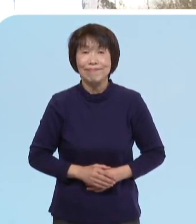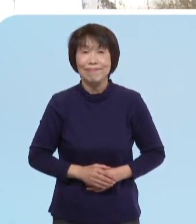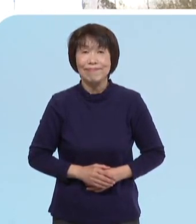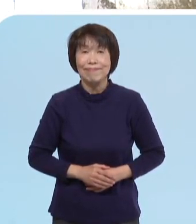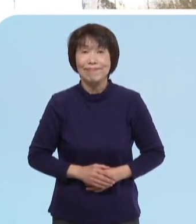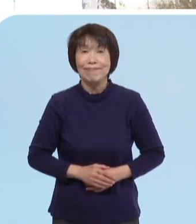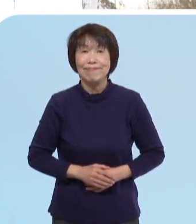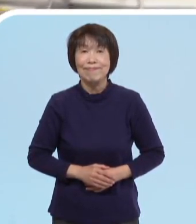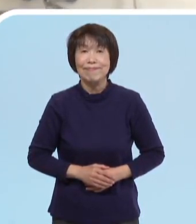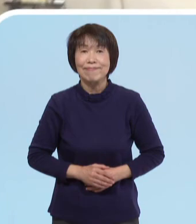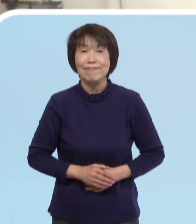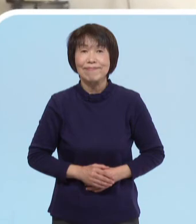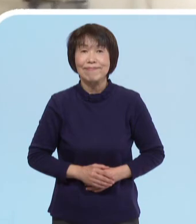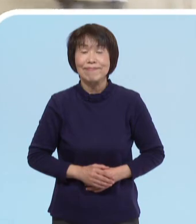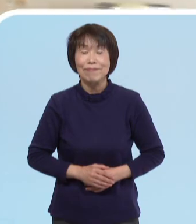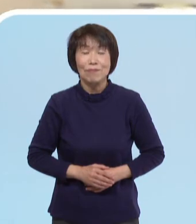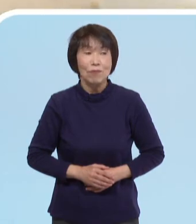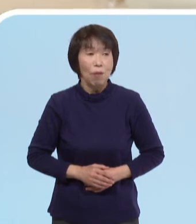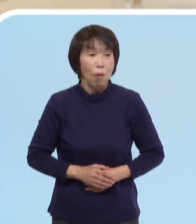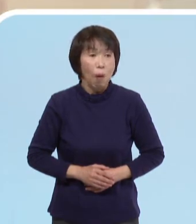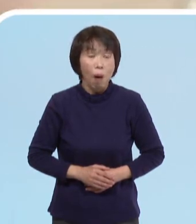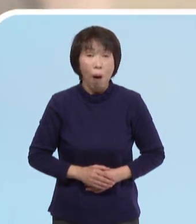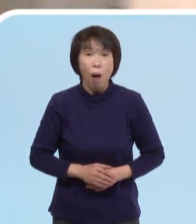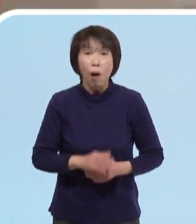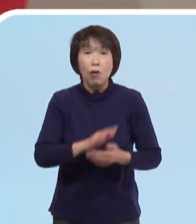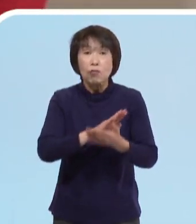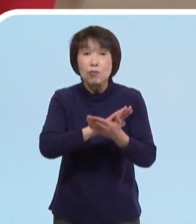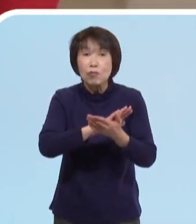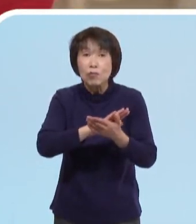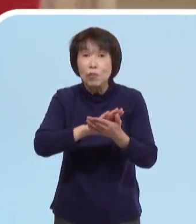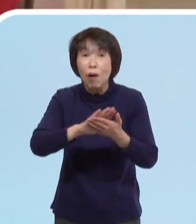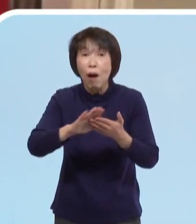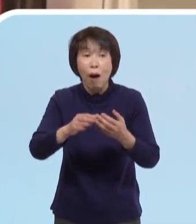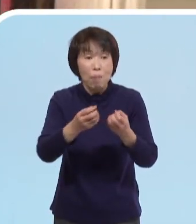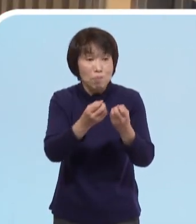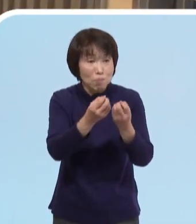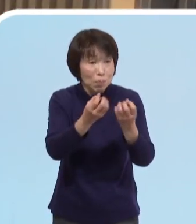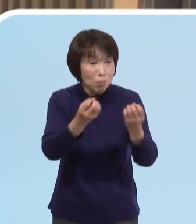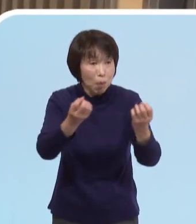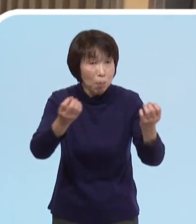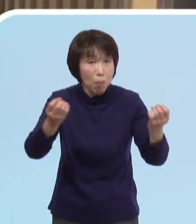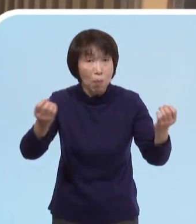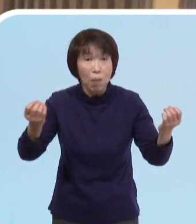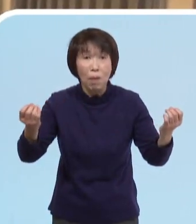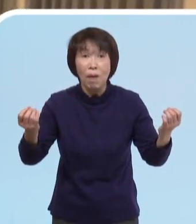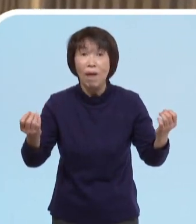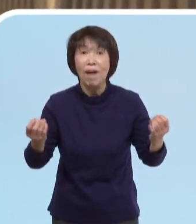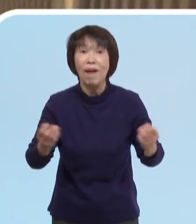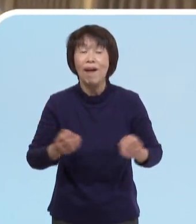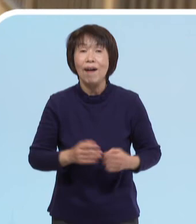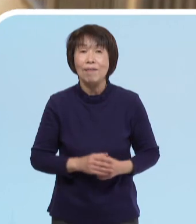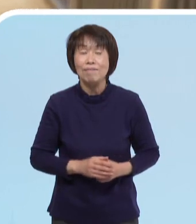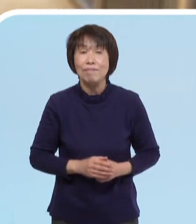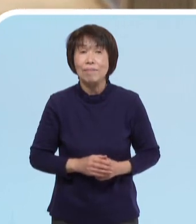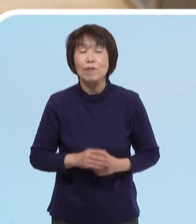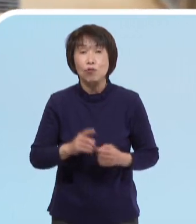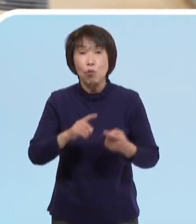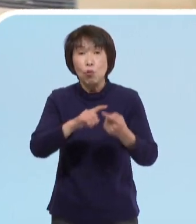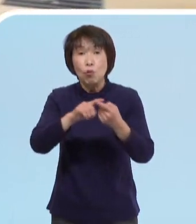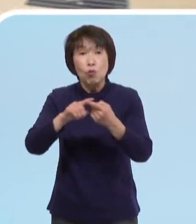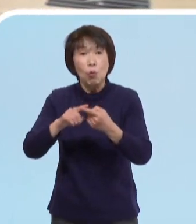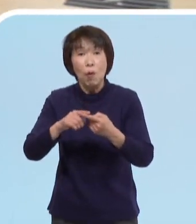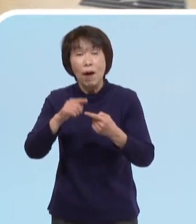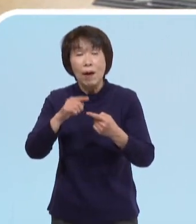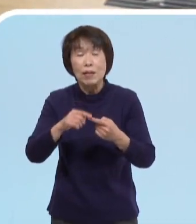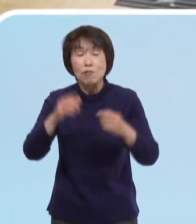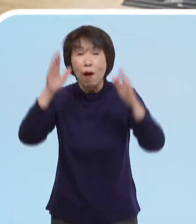。 はい。 うわ、すごい綺麗ですね。 ありがとうございます。 現在こちらのレスキュー協